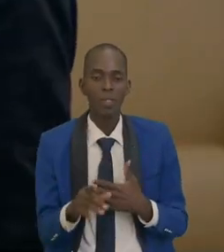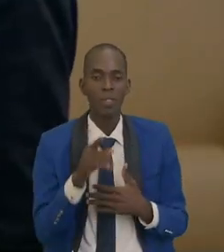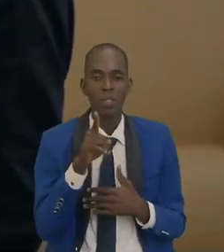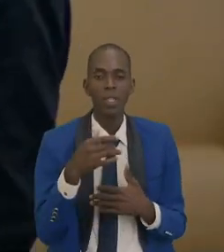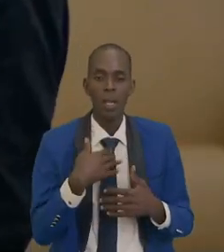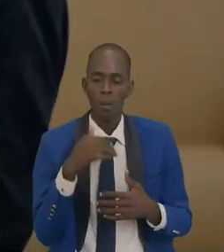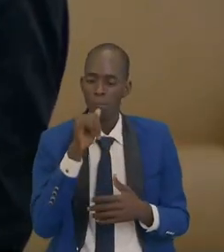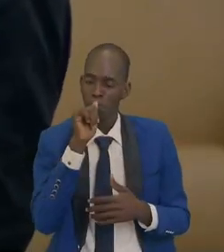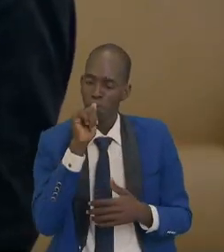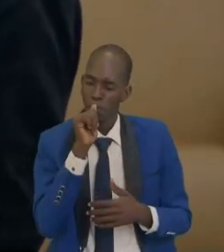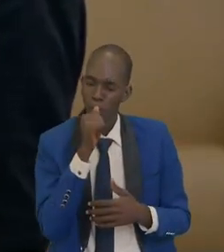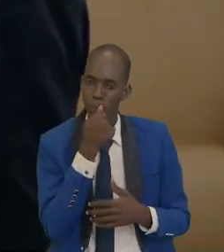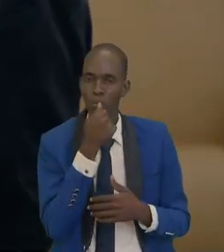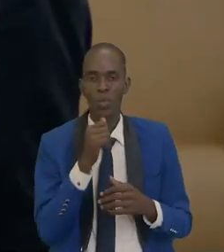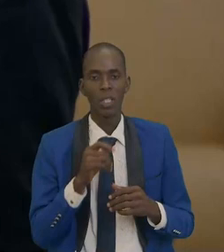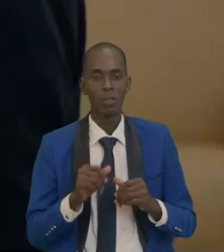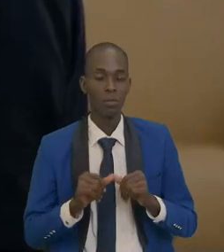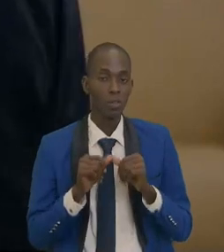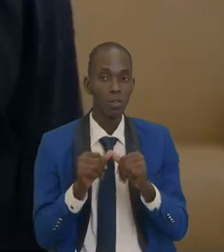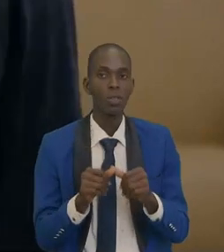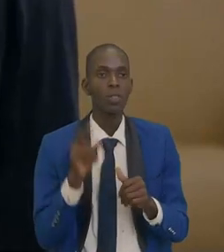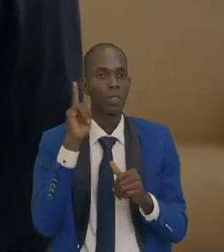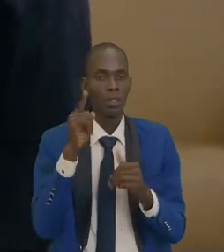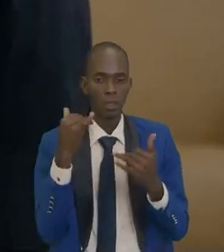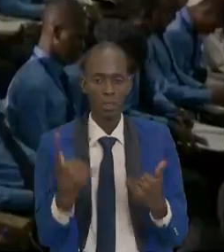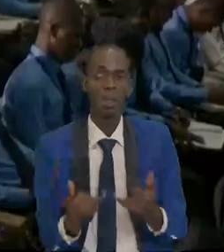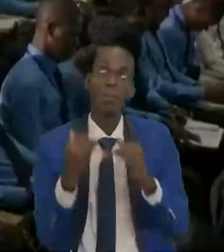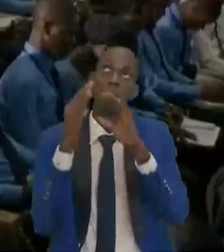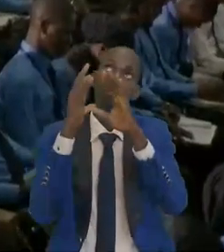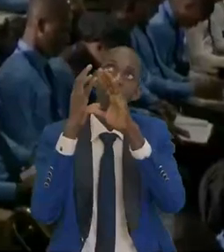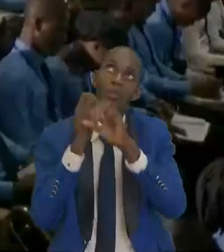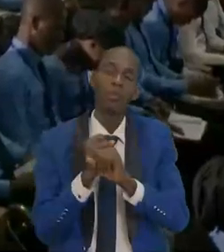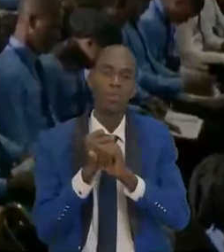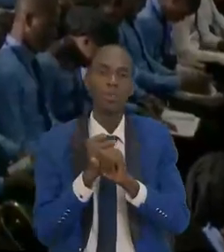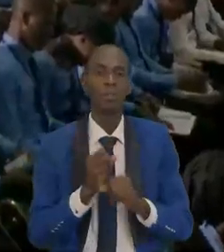Et c'est ainsi qu'Abraham, ayant persévéré, obtint.